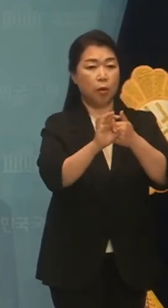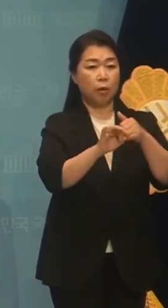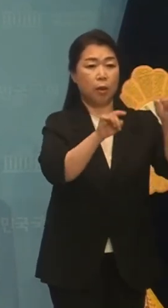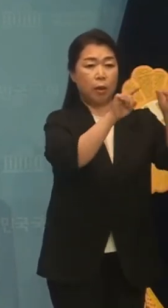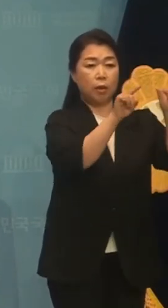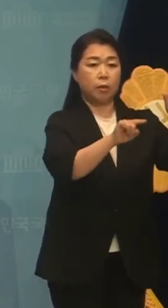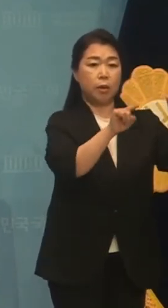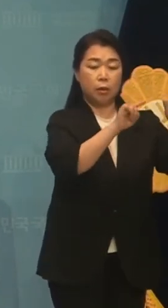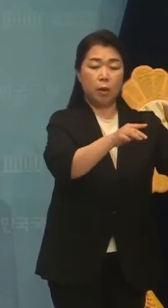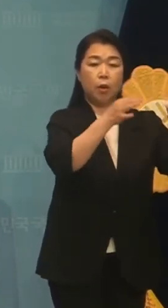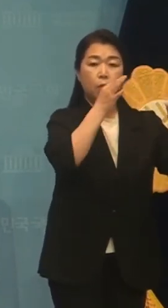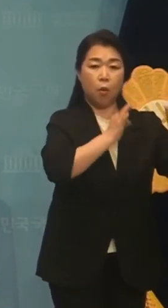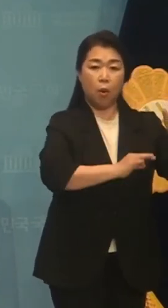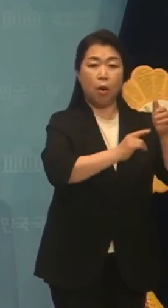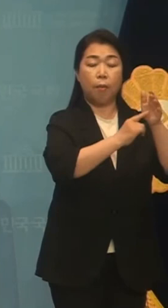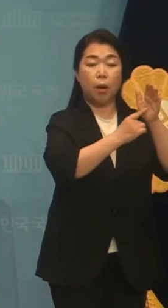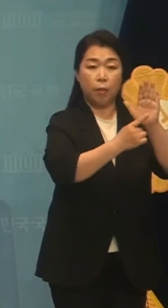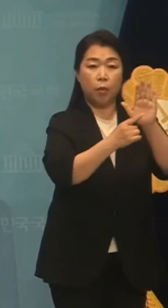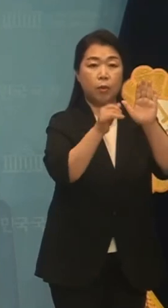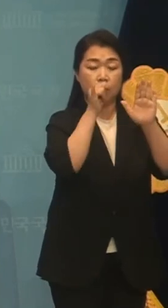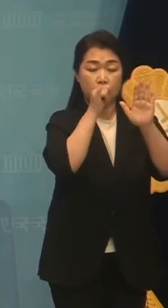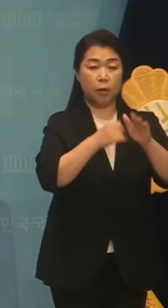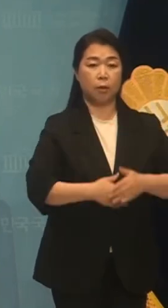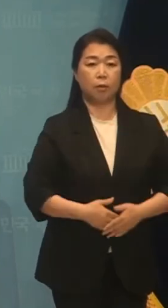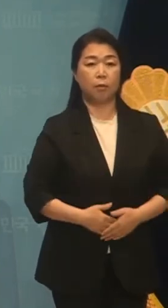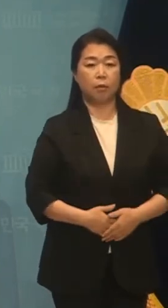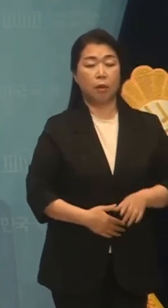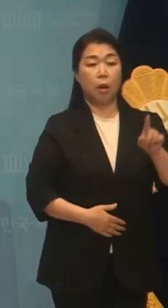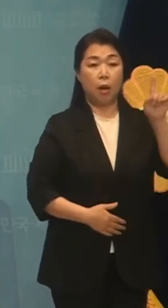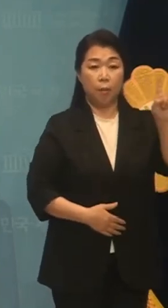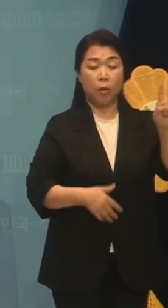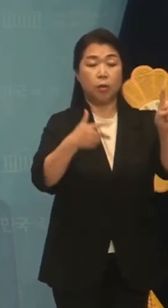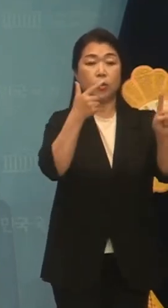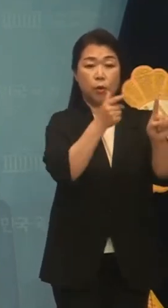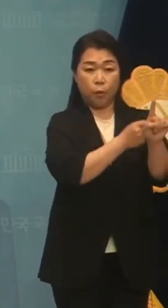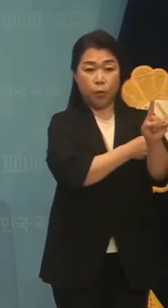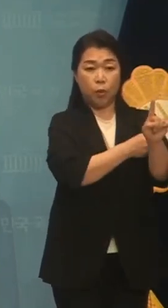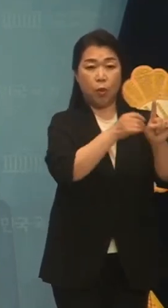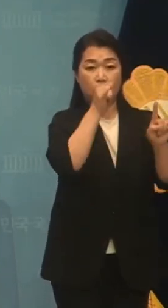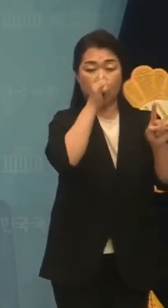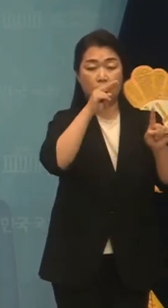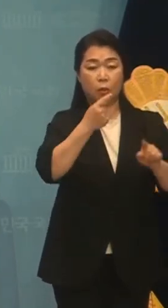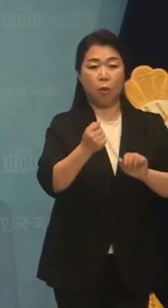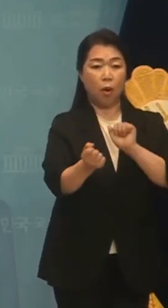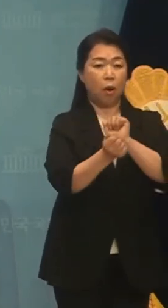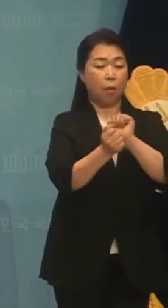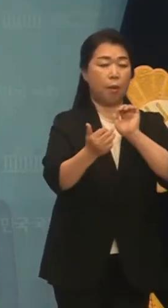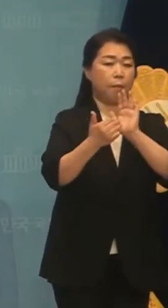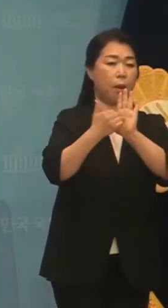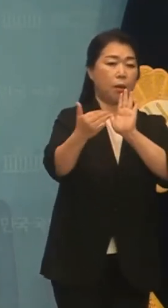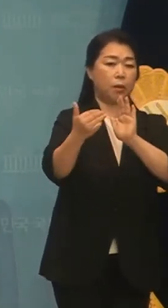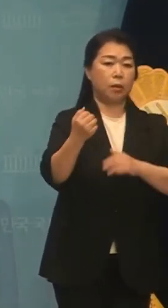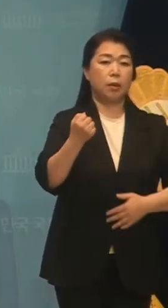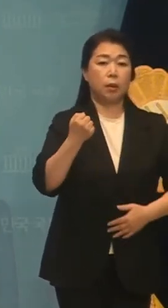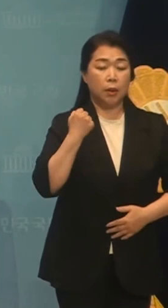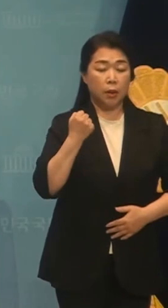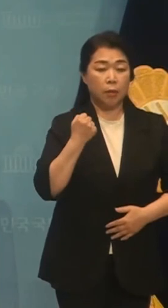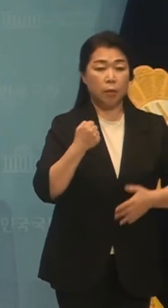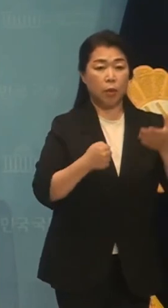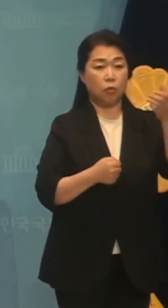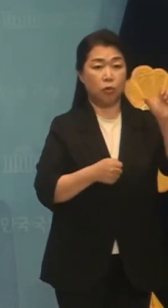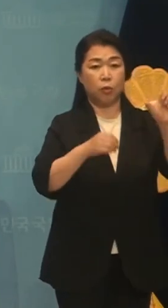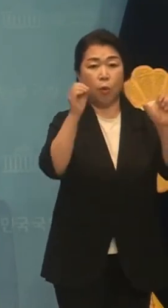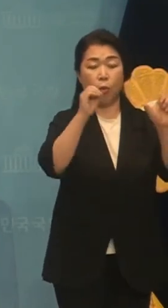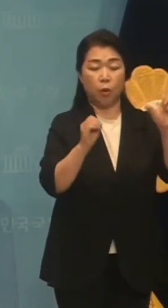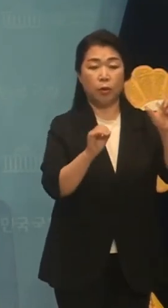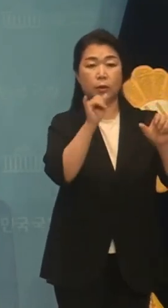백신 효과 발표가 되었는데요. 한 번 접종하더라도 감염 예방률이 95%인